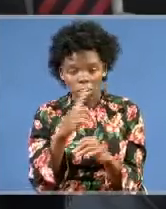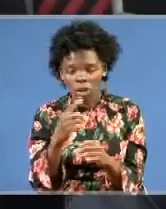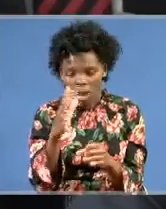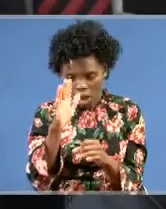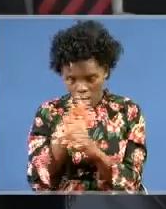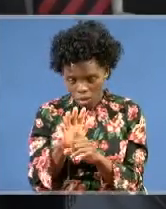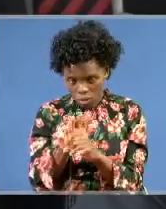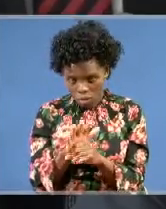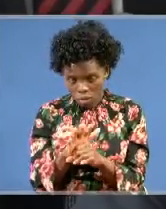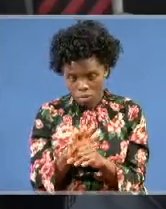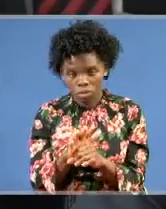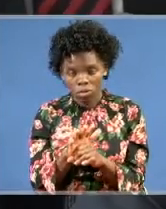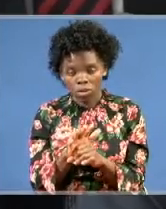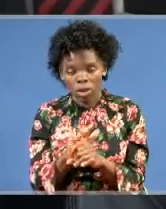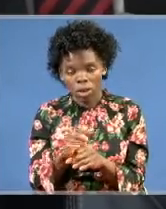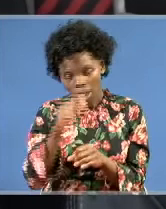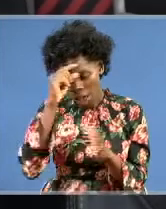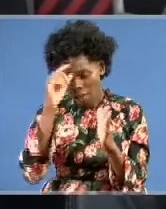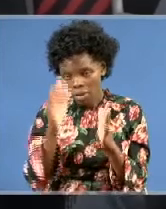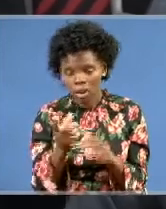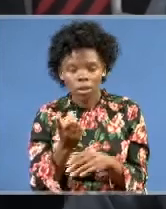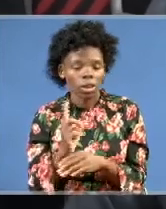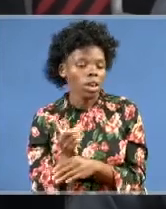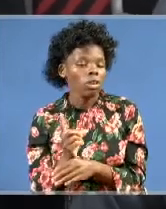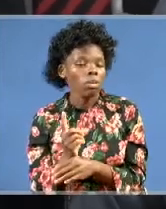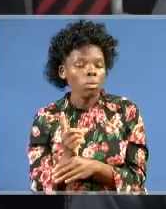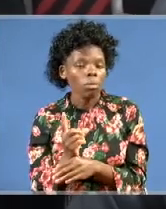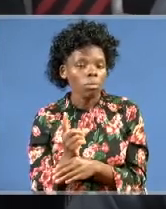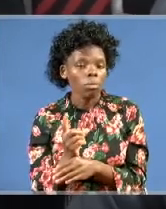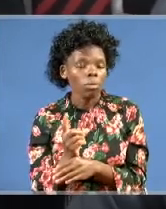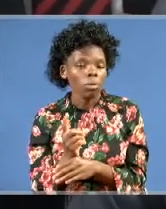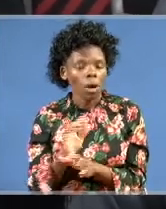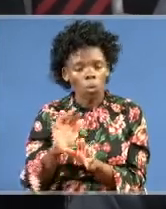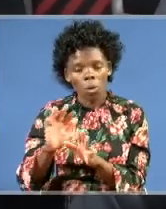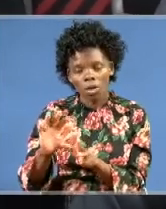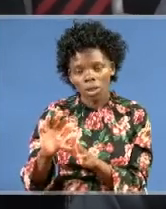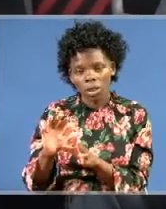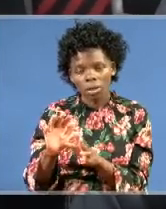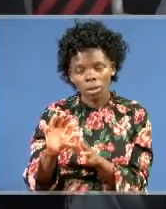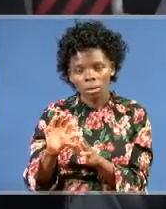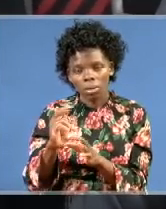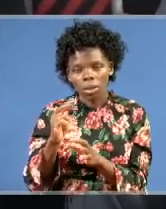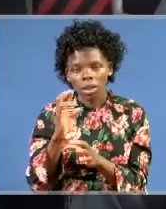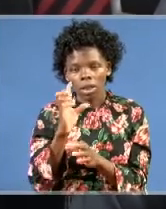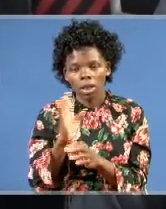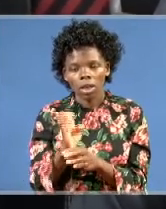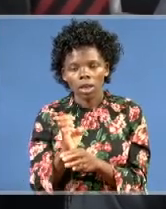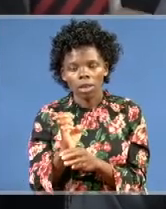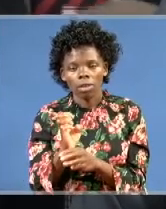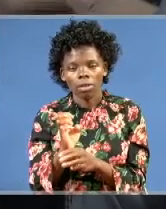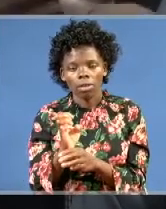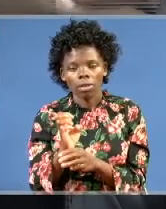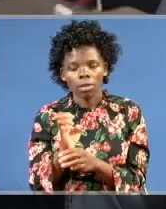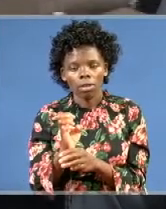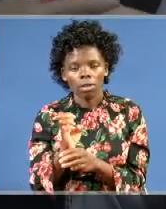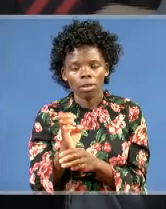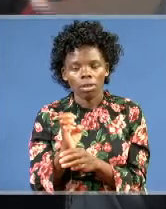mazito ambayo gavana wa Nairobi awachane na vitu vinaitwa vipindire, kwamba